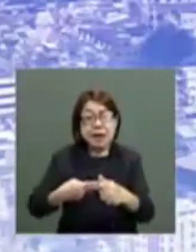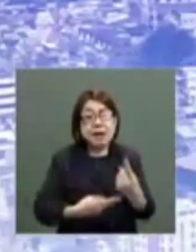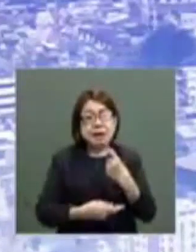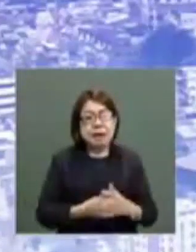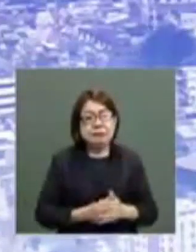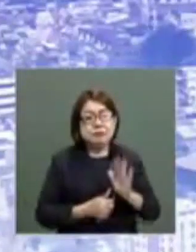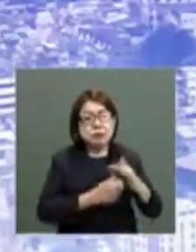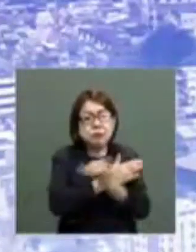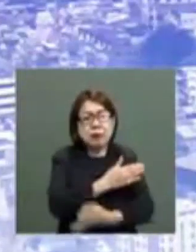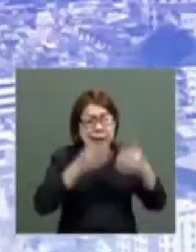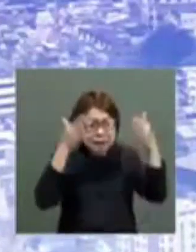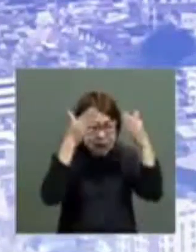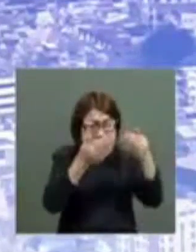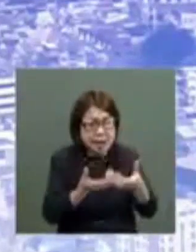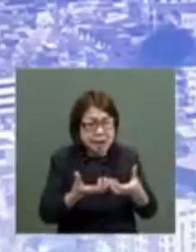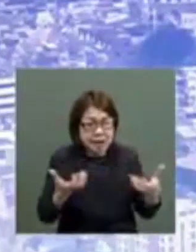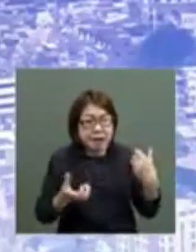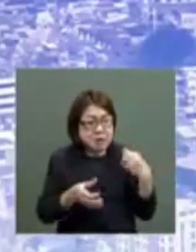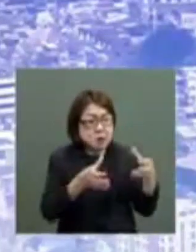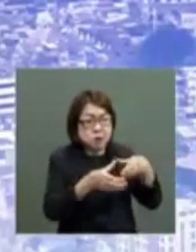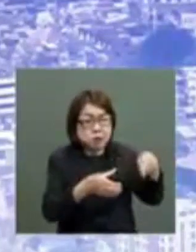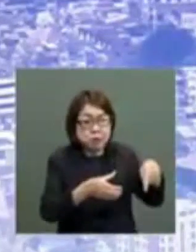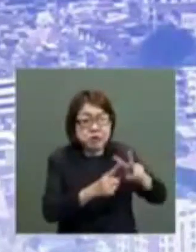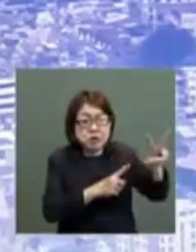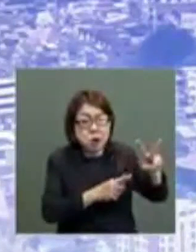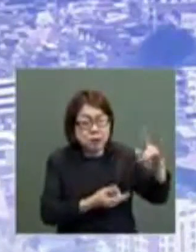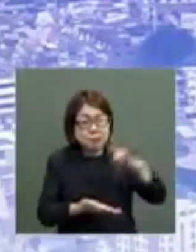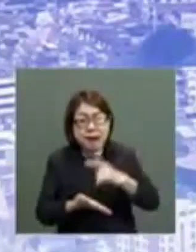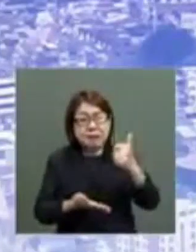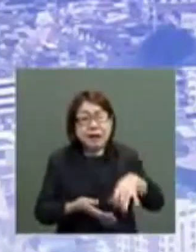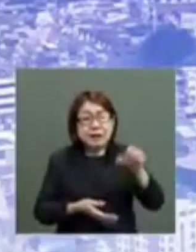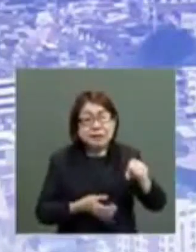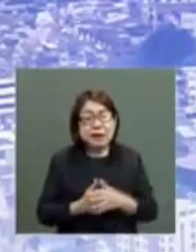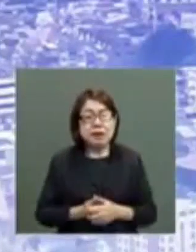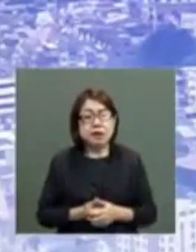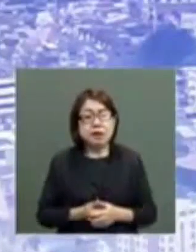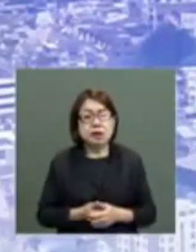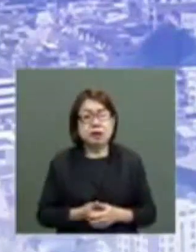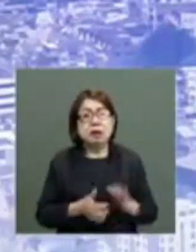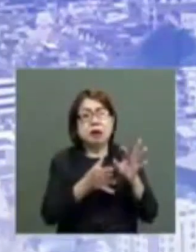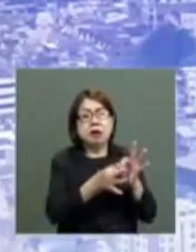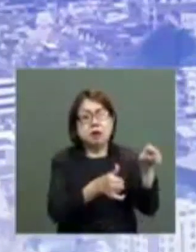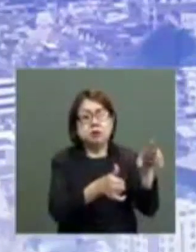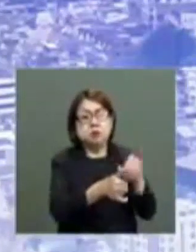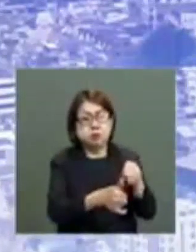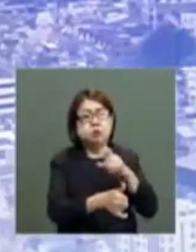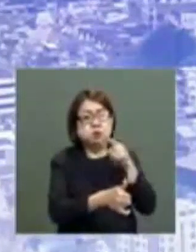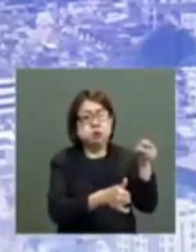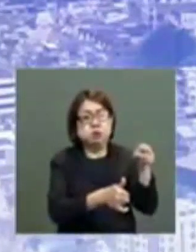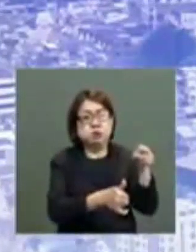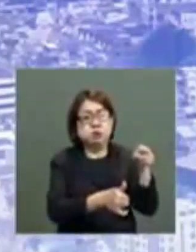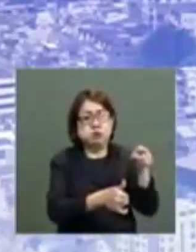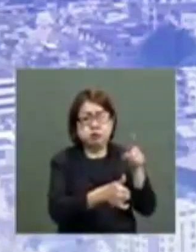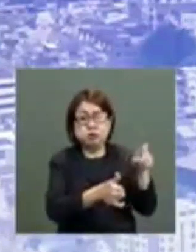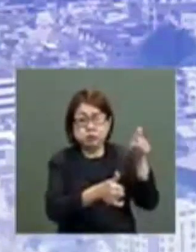าไม่สามารถกลับมาได้ส่วนหนึ่งเป็นจากที่เขามีอาการนะครับซึ่งเราส